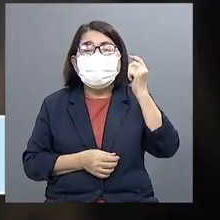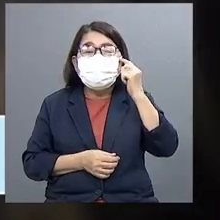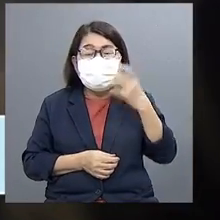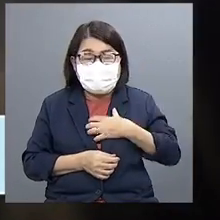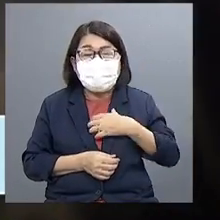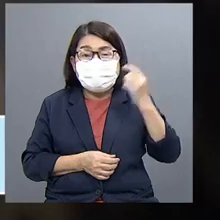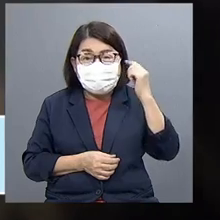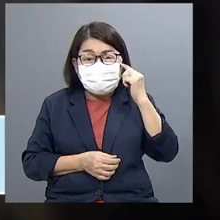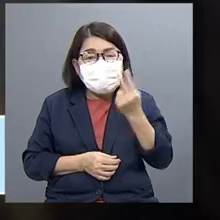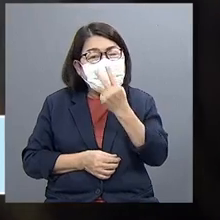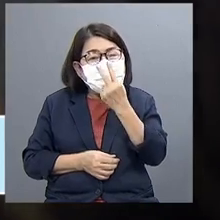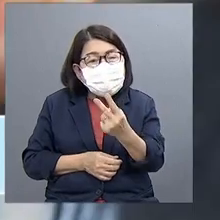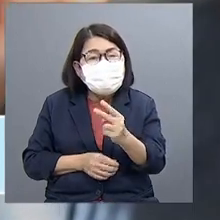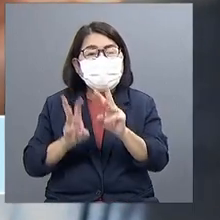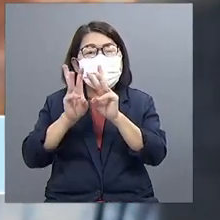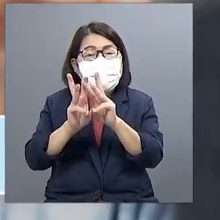ซต์